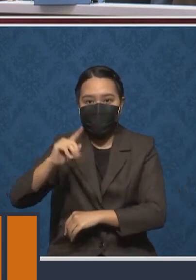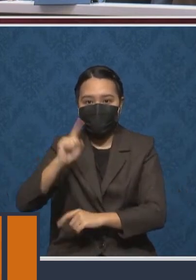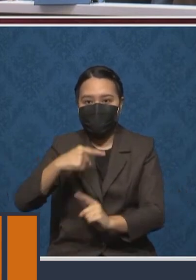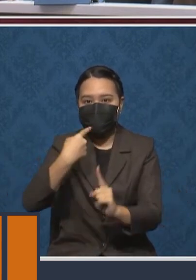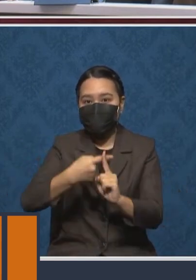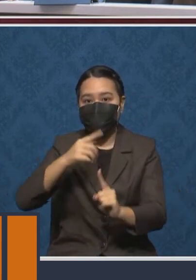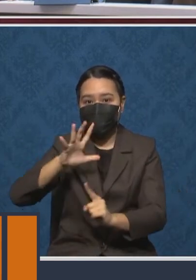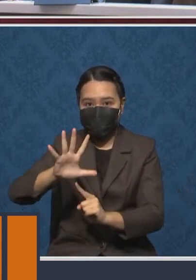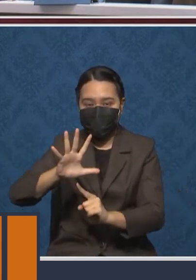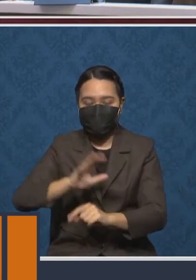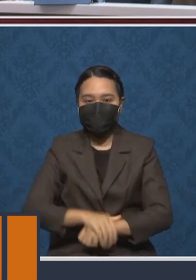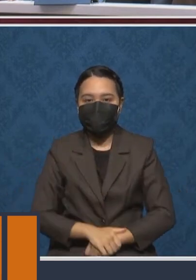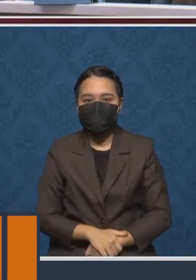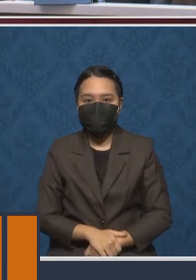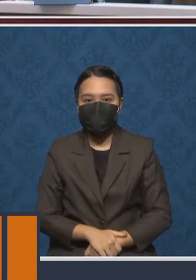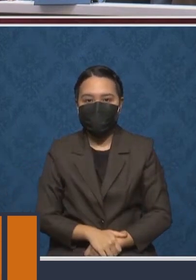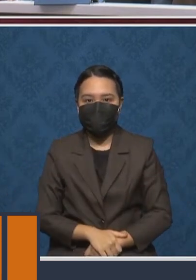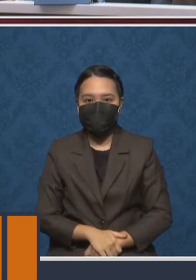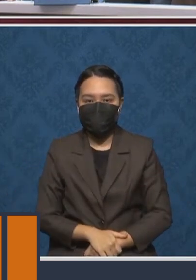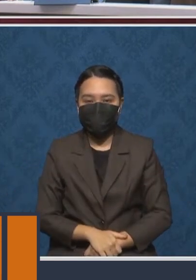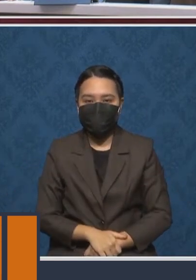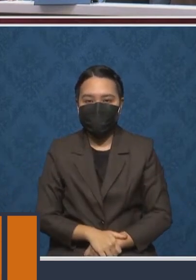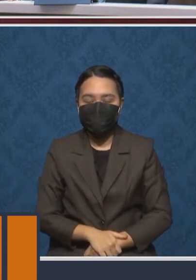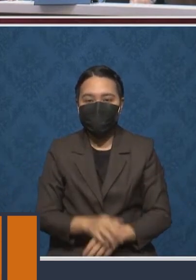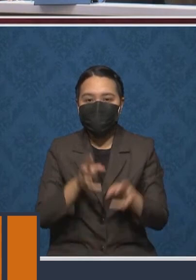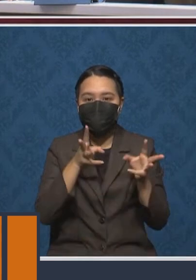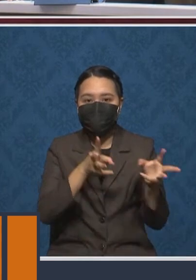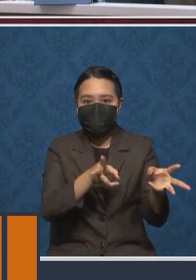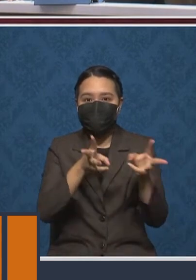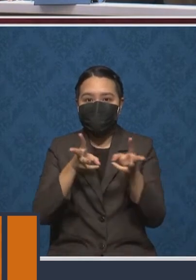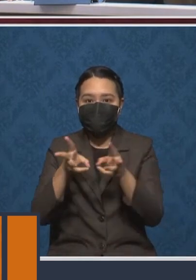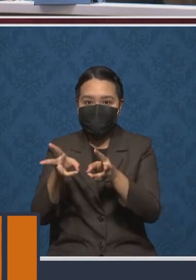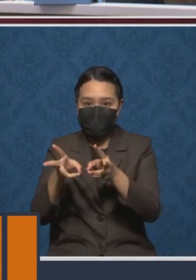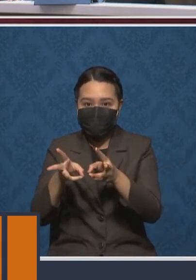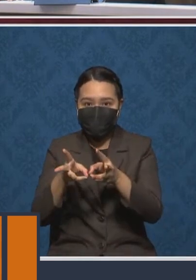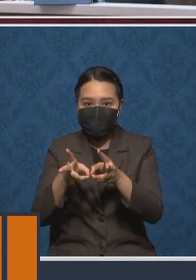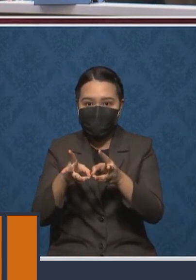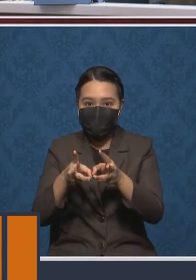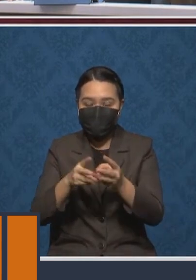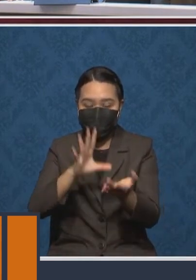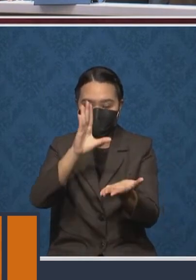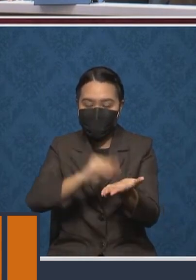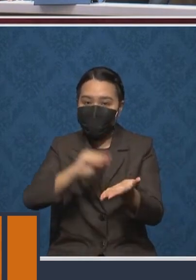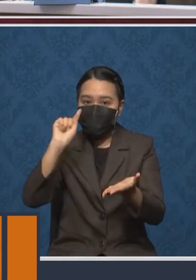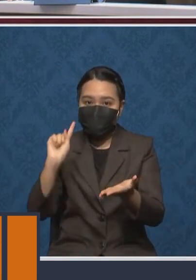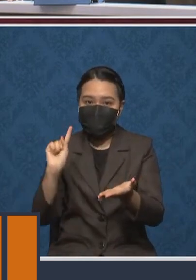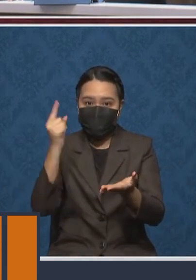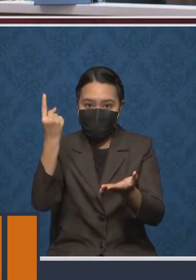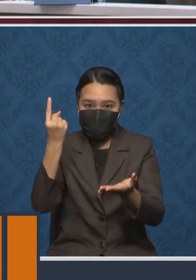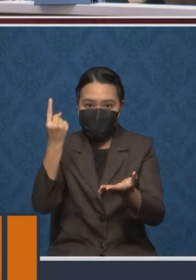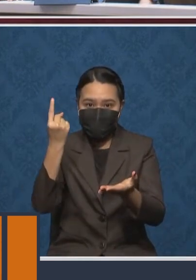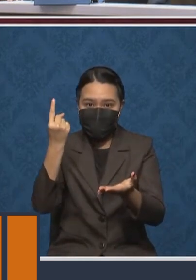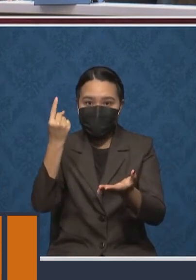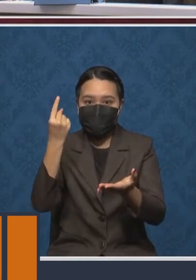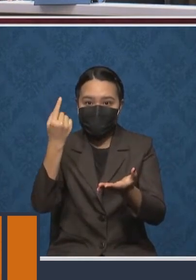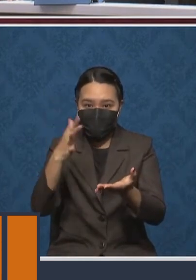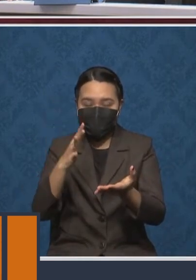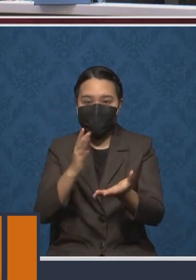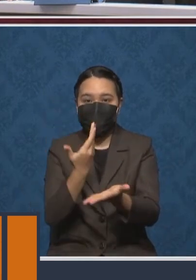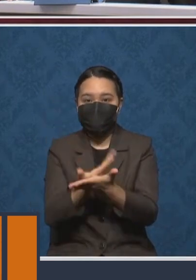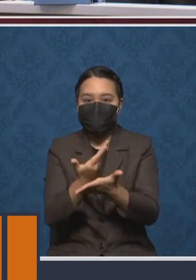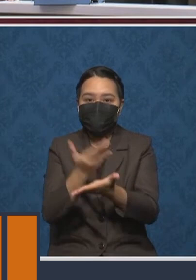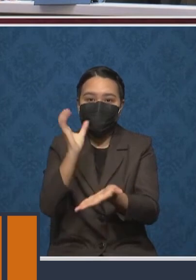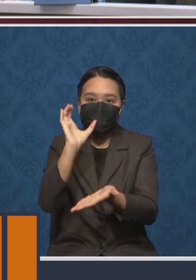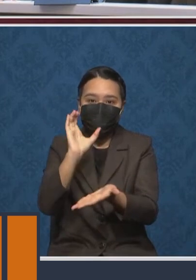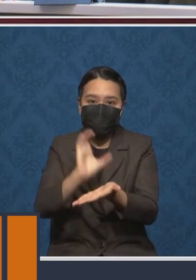ครับกระบวนการหรือวิธีการที่ขอบัญญัติเพิ่มใหม่เพิ่มนะครับแล้วก็3ครับงบมาและการค